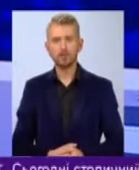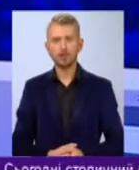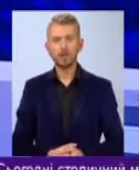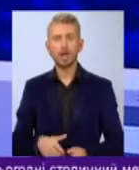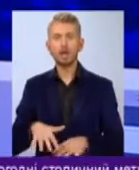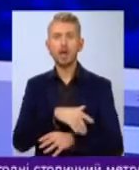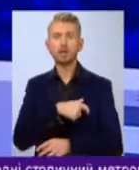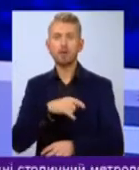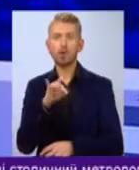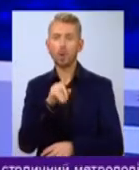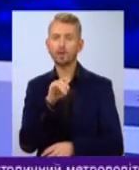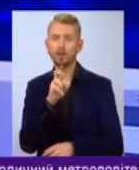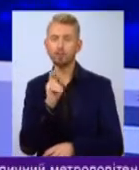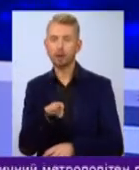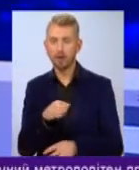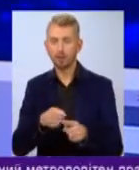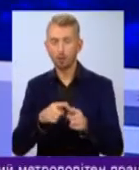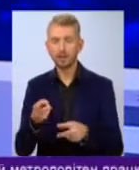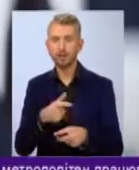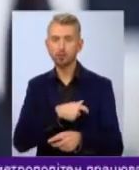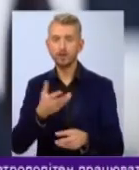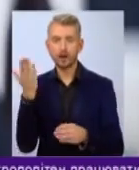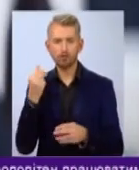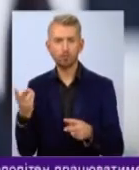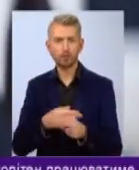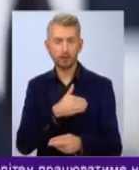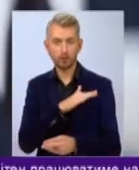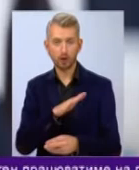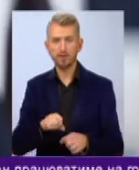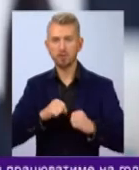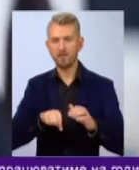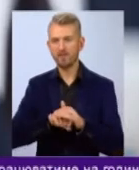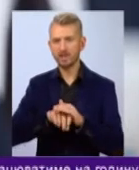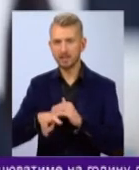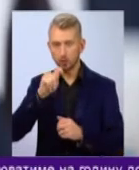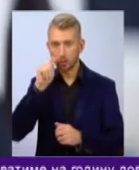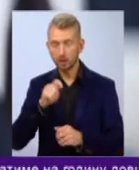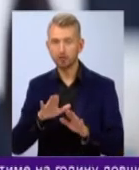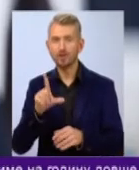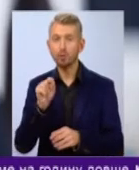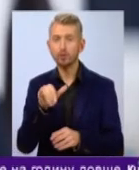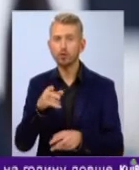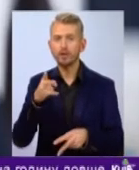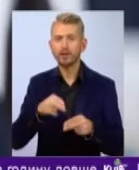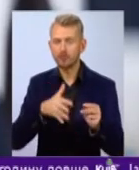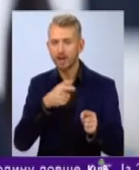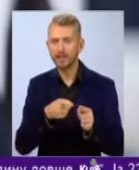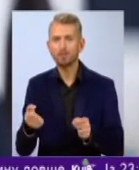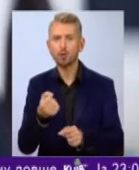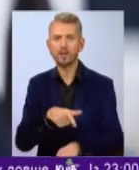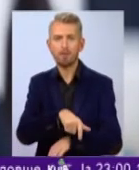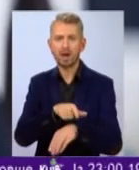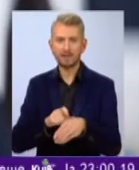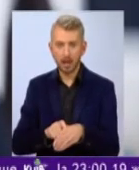Нардеп Борислав Розенблат, якого депутати раніше позбавили недоторканності, намагався втекти з України. Лише у понеділок у нього закінчився термін носіння